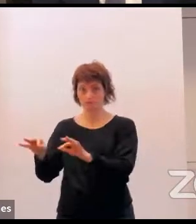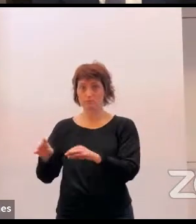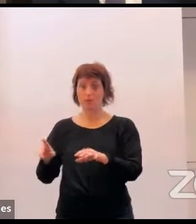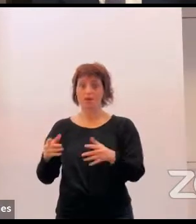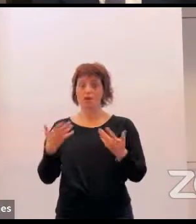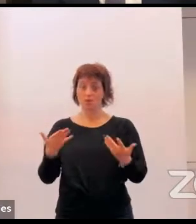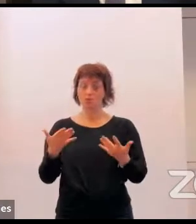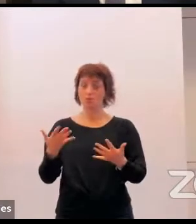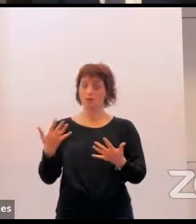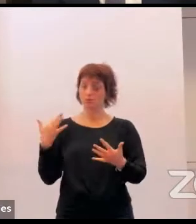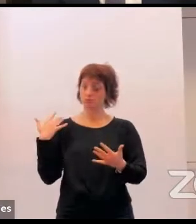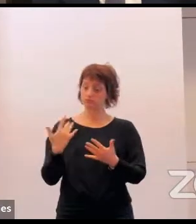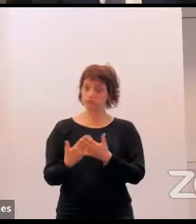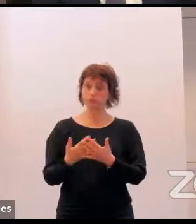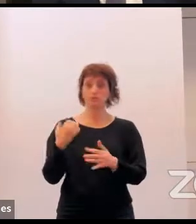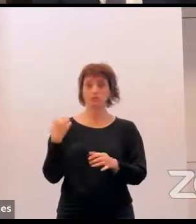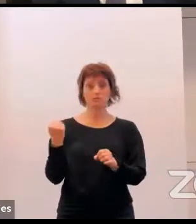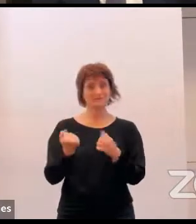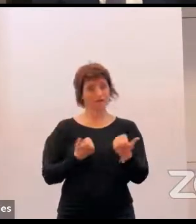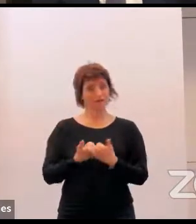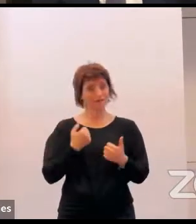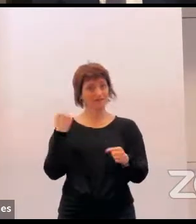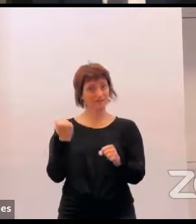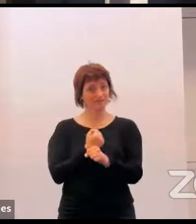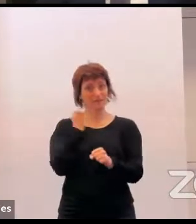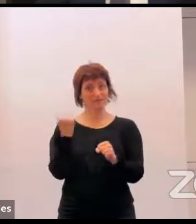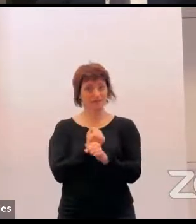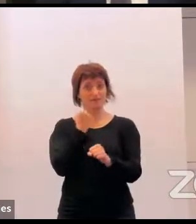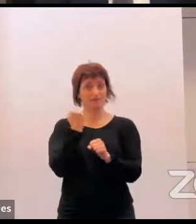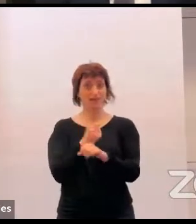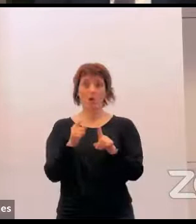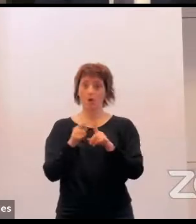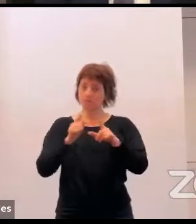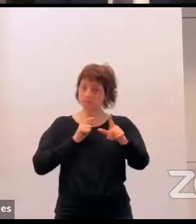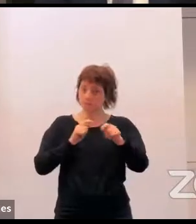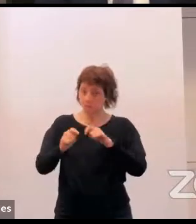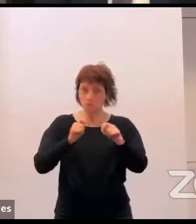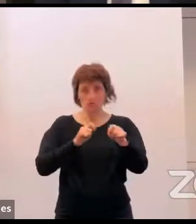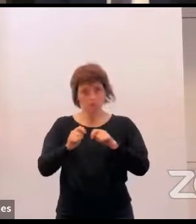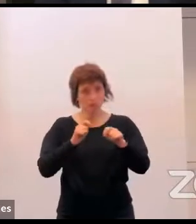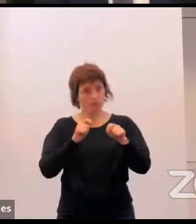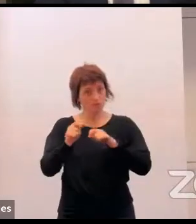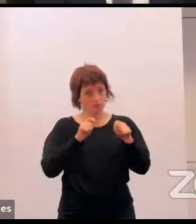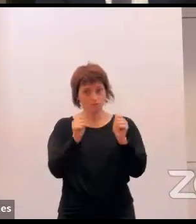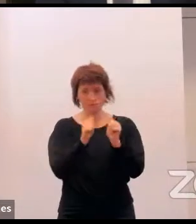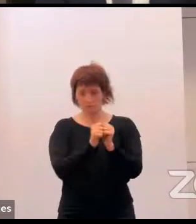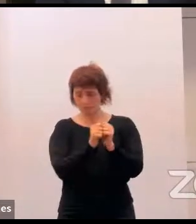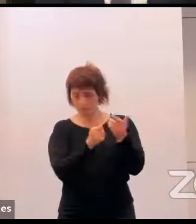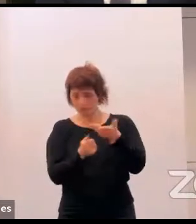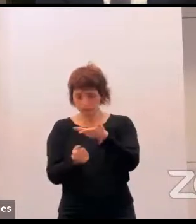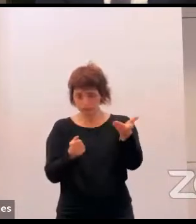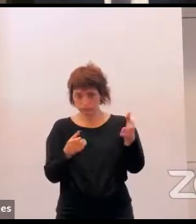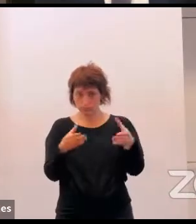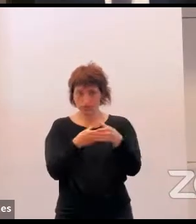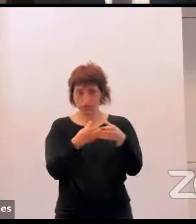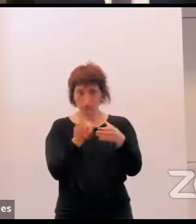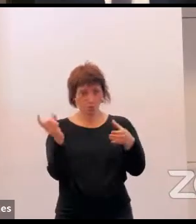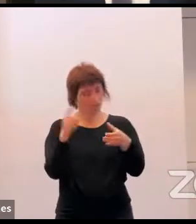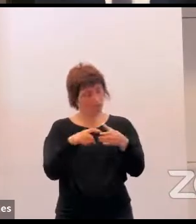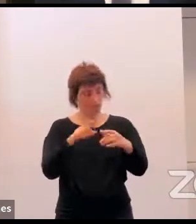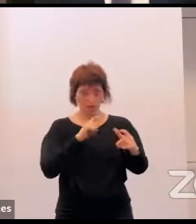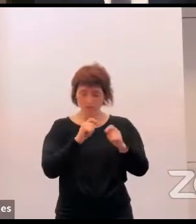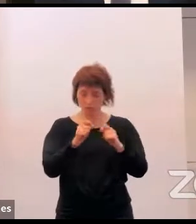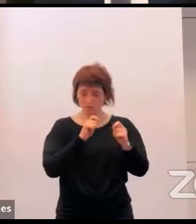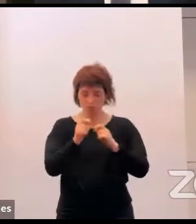en travail et la concertation avec les organisations syndicales bat son plein. On en parle